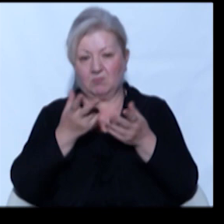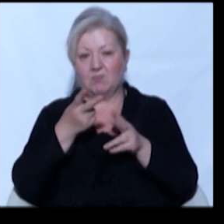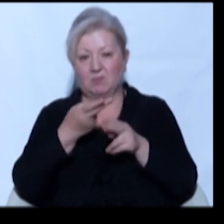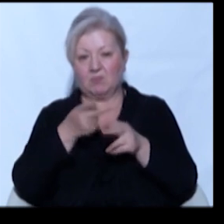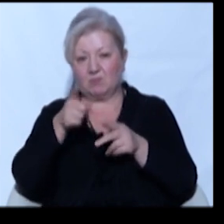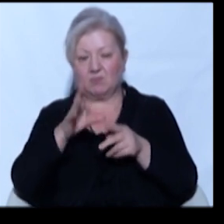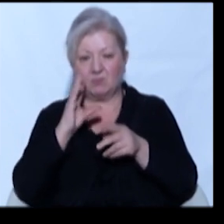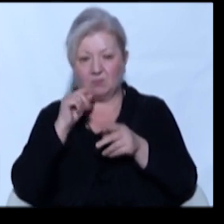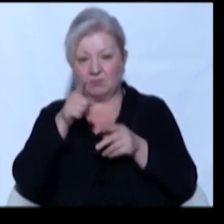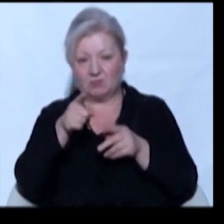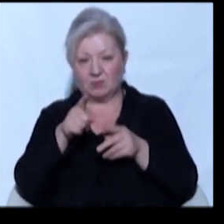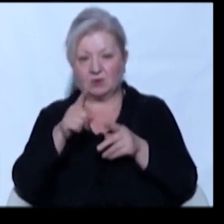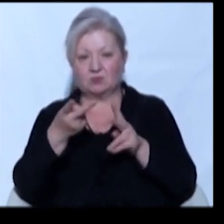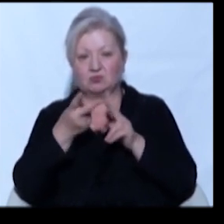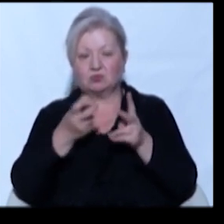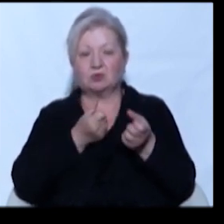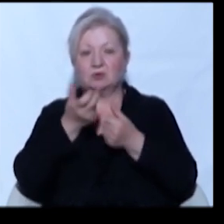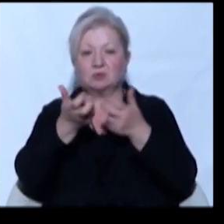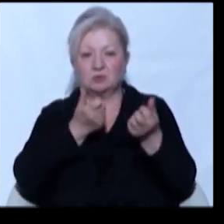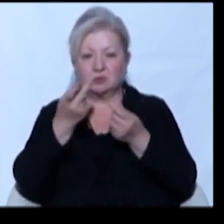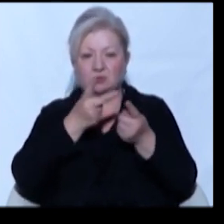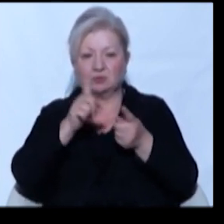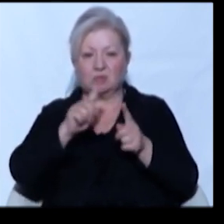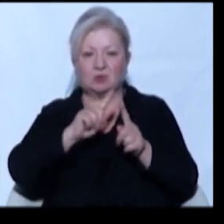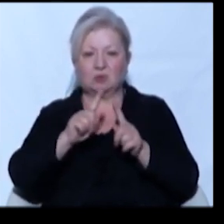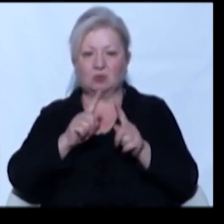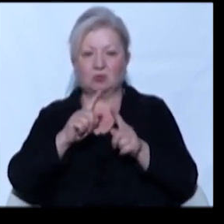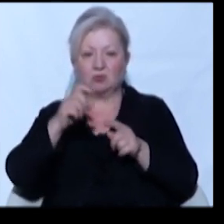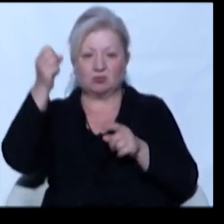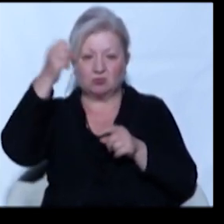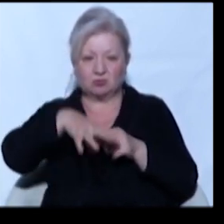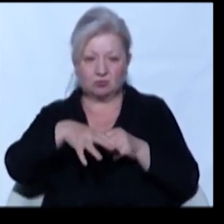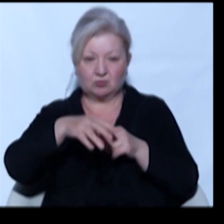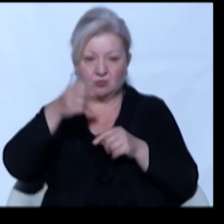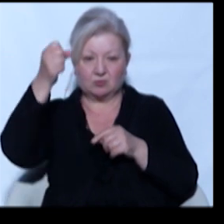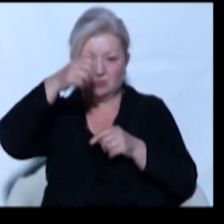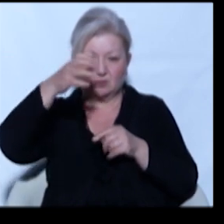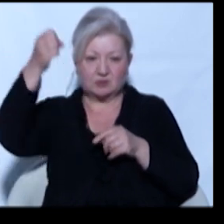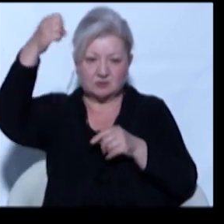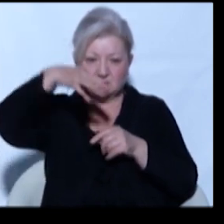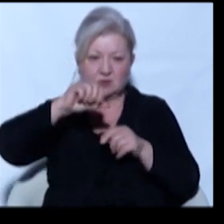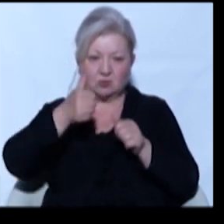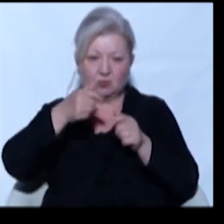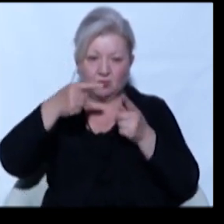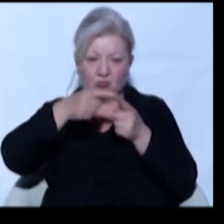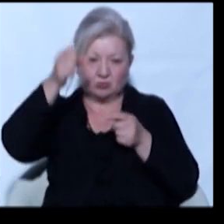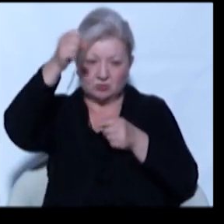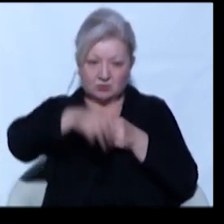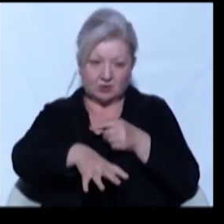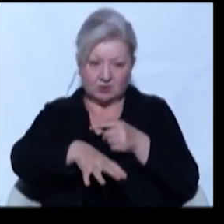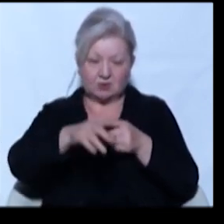მაშინ მოწყობილობა უნდა გადათვალოს ესე, ჯერ ნახოს რა კუთხით დაეცა სინათლე და